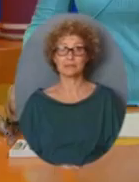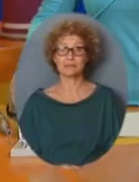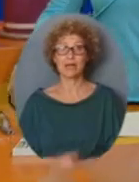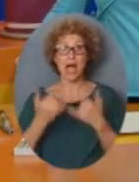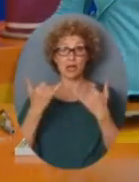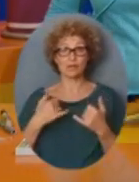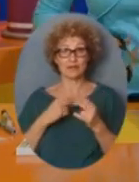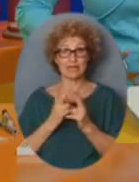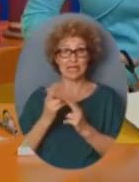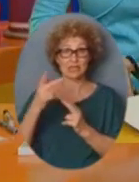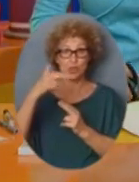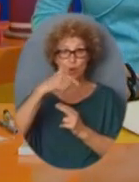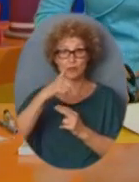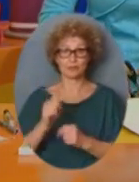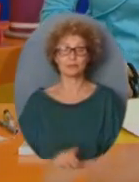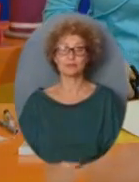עכשיו אני אגזור אותם.